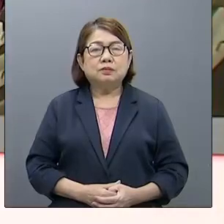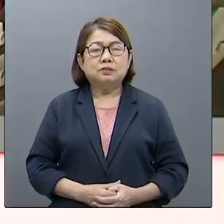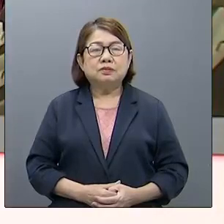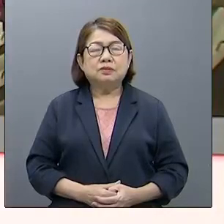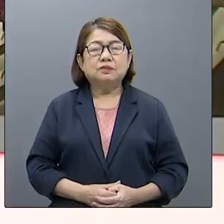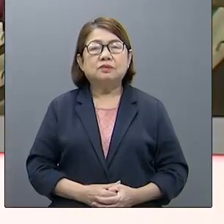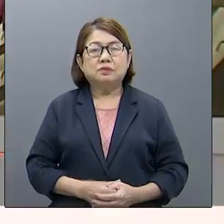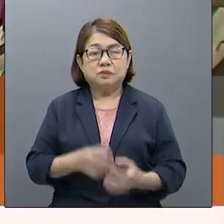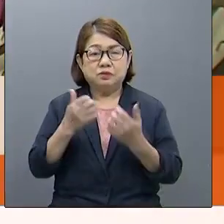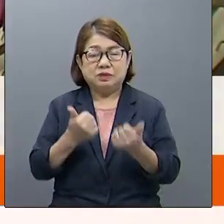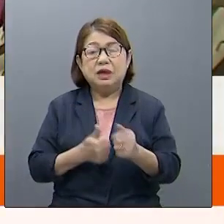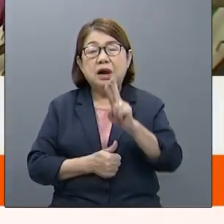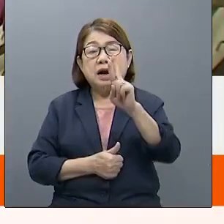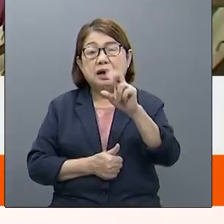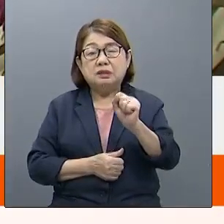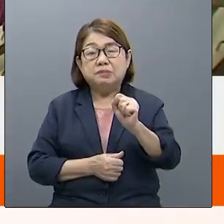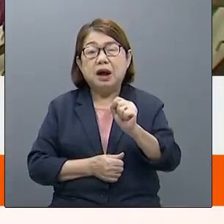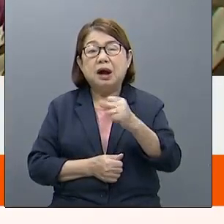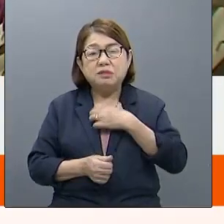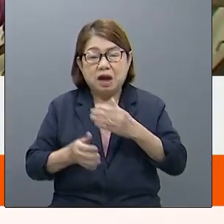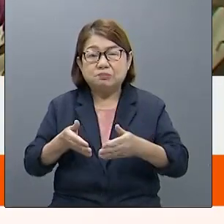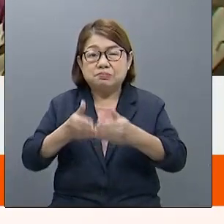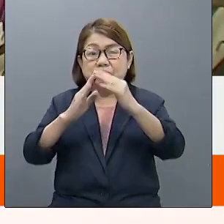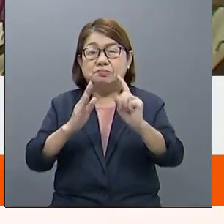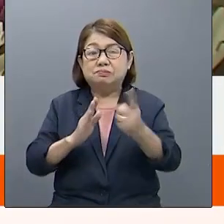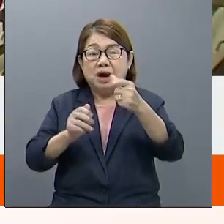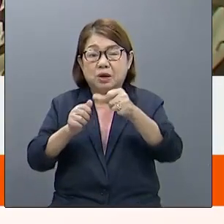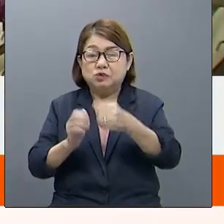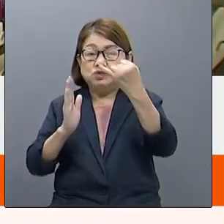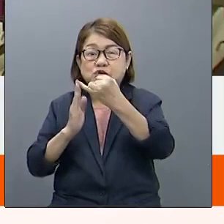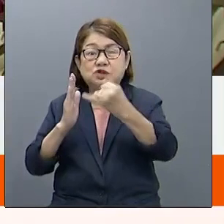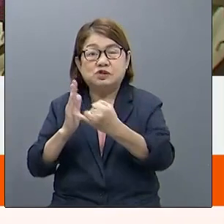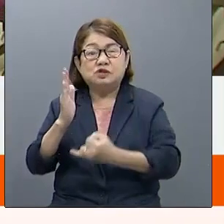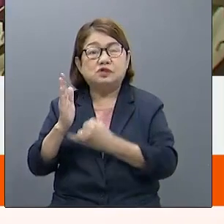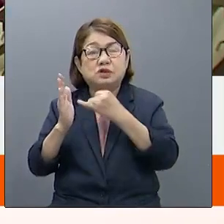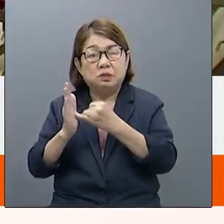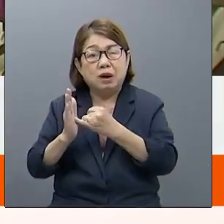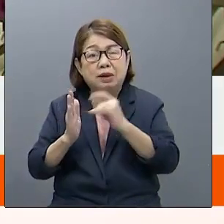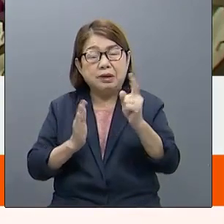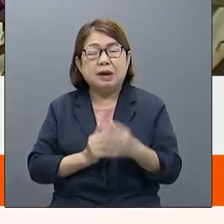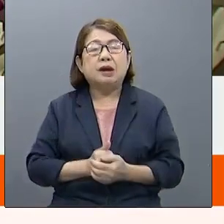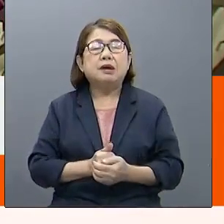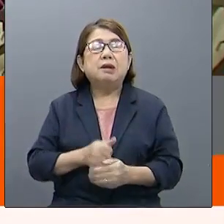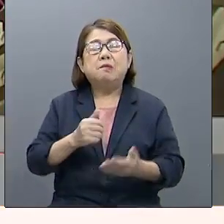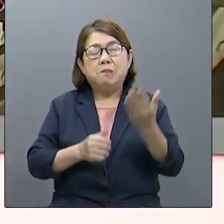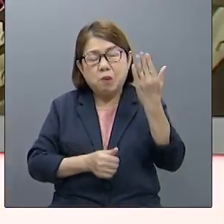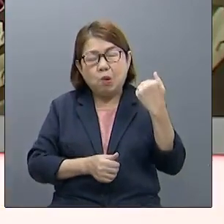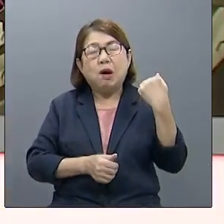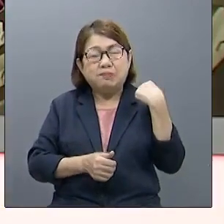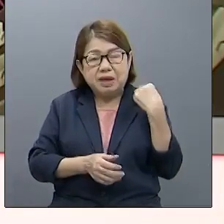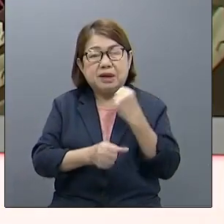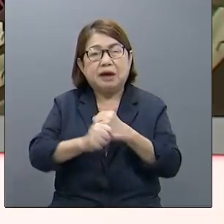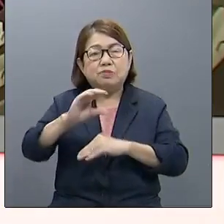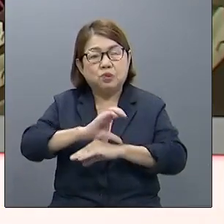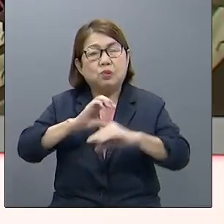ฟื้นรัฐสภาจังหวัดที่ต้องใช้คำว่าต้องฟื้นรัฐสภาจังหวัดก็เพราะว่าโครงการนี้เคยเกิดขึ้นมาแล้วและ